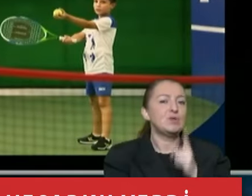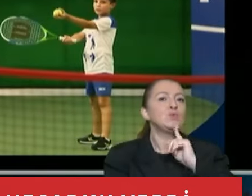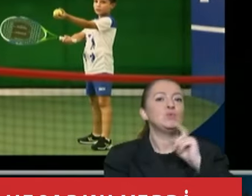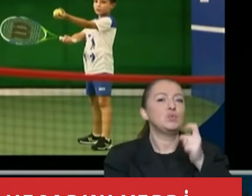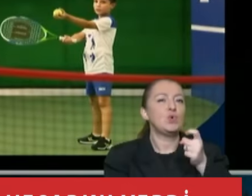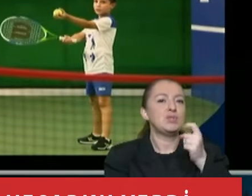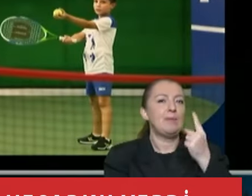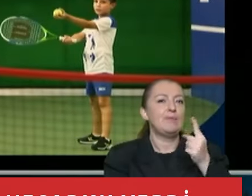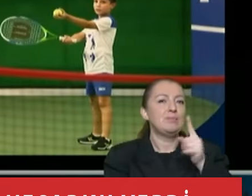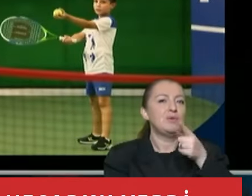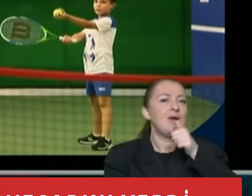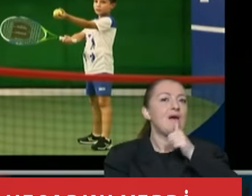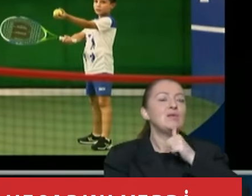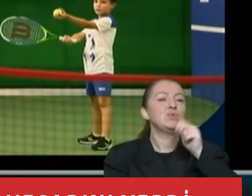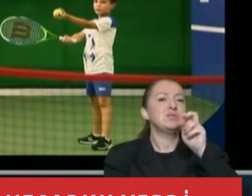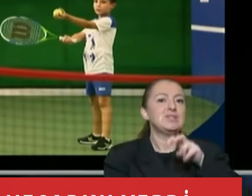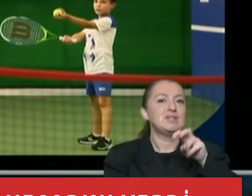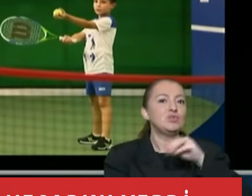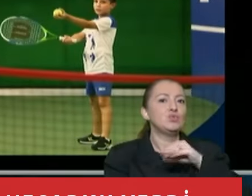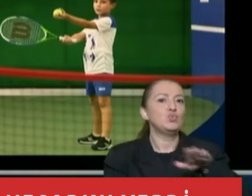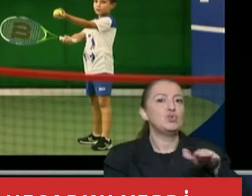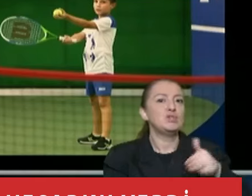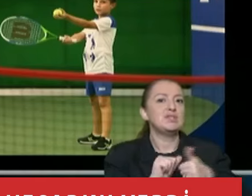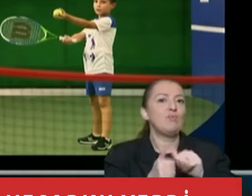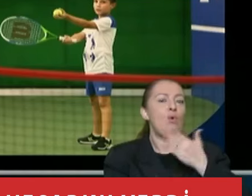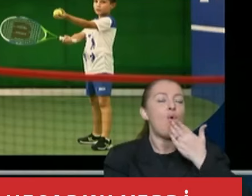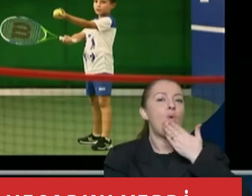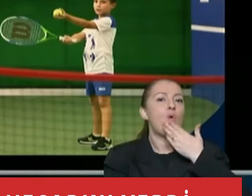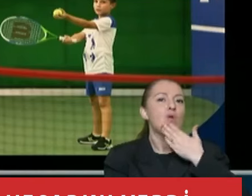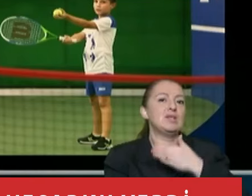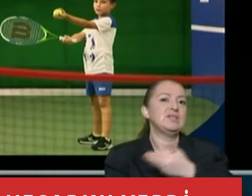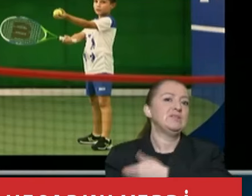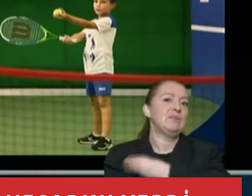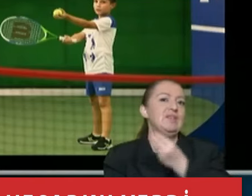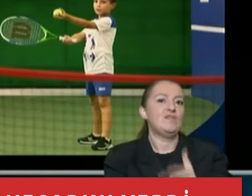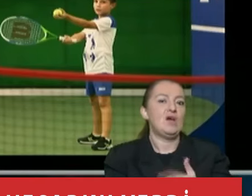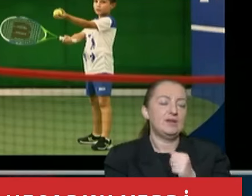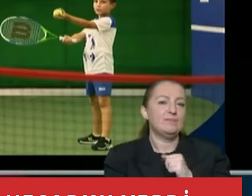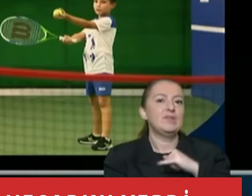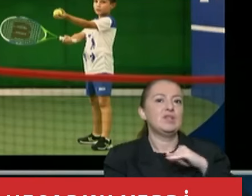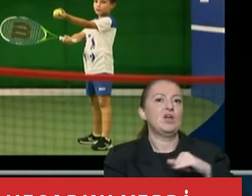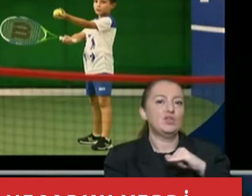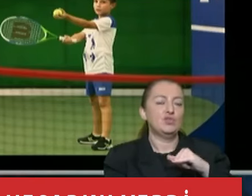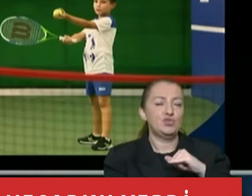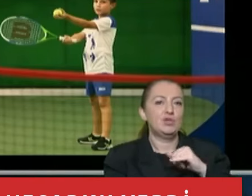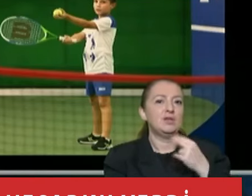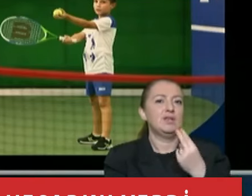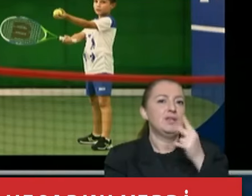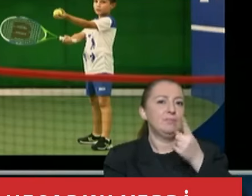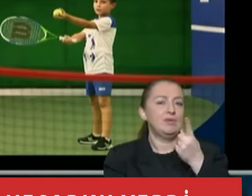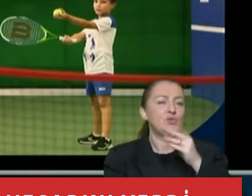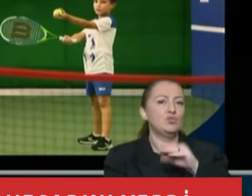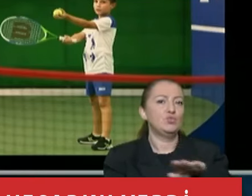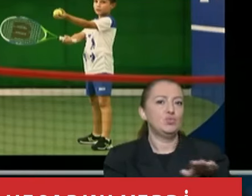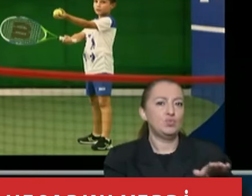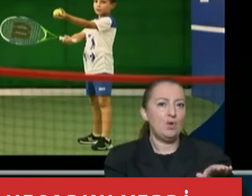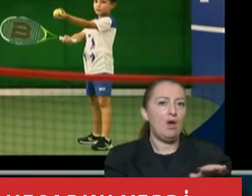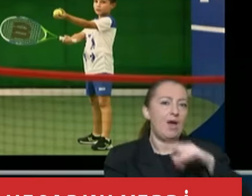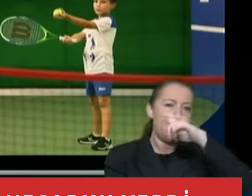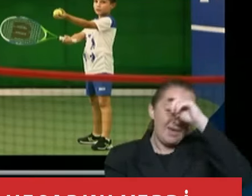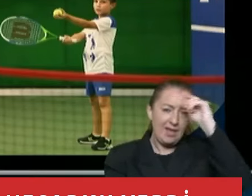191. 608 çocuğa spor okulu hizmeti verdik yaklaşık 7.000 çocuğa